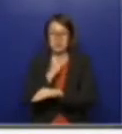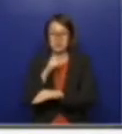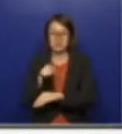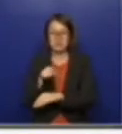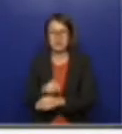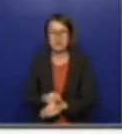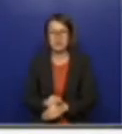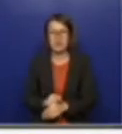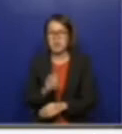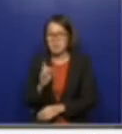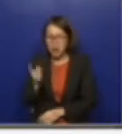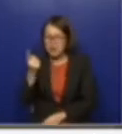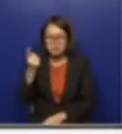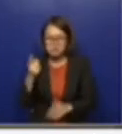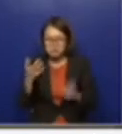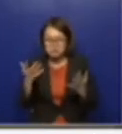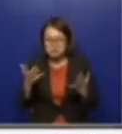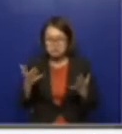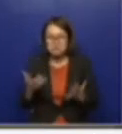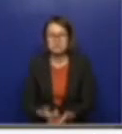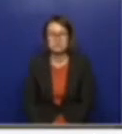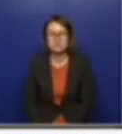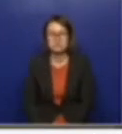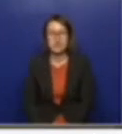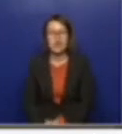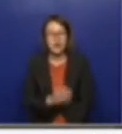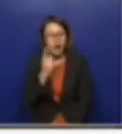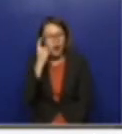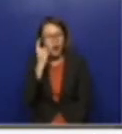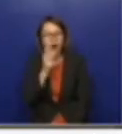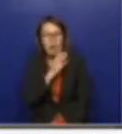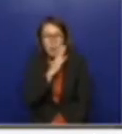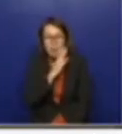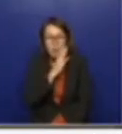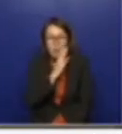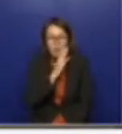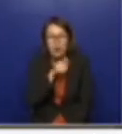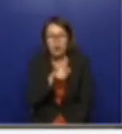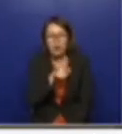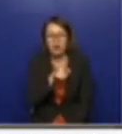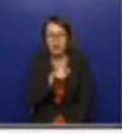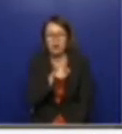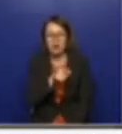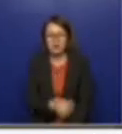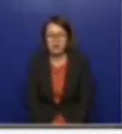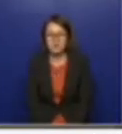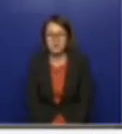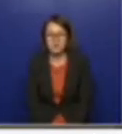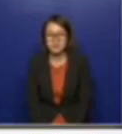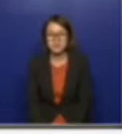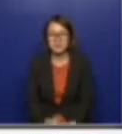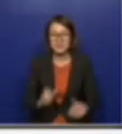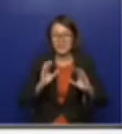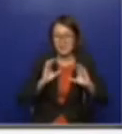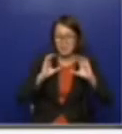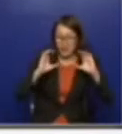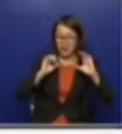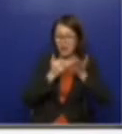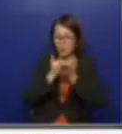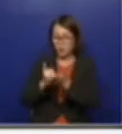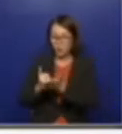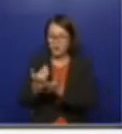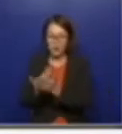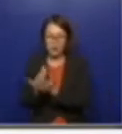ม่ไม่มีเพียงแต่มีสมมติฐานว่าถ้าให้หน่วยงานของรัฐไปช่วยแล้วเนี่ยคุณก็ไม่ต้องมีงบประมาณ